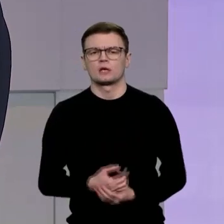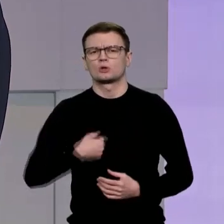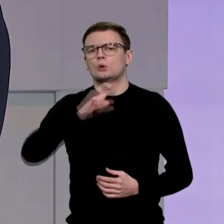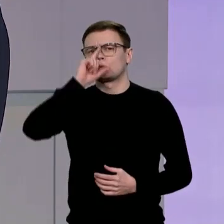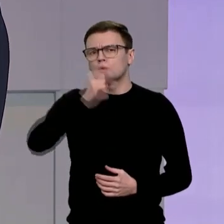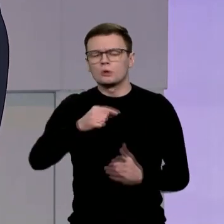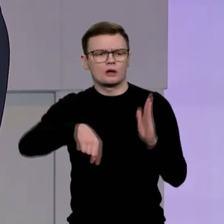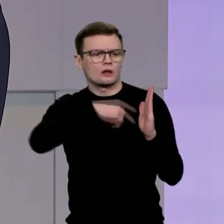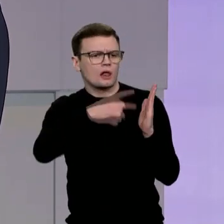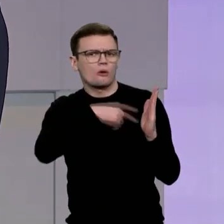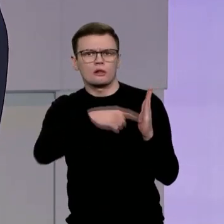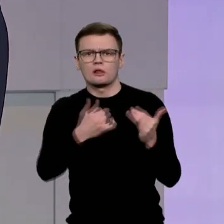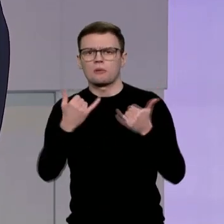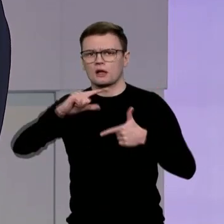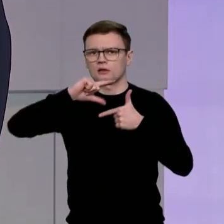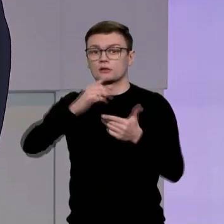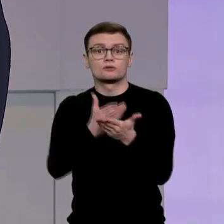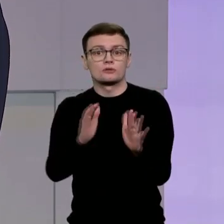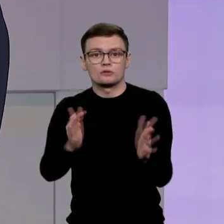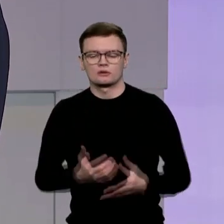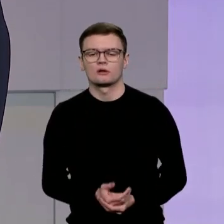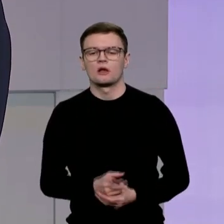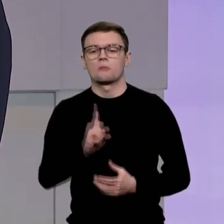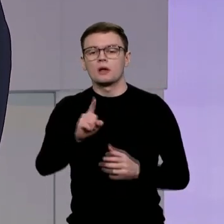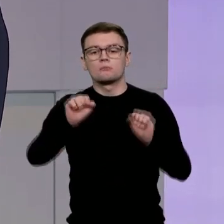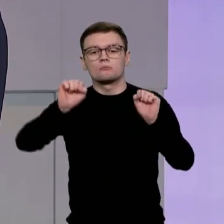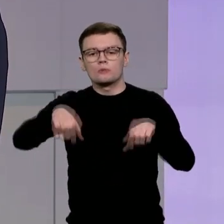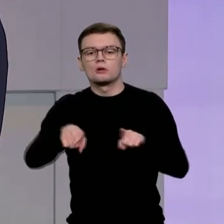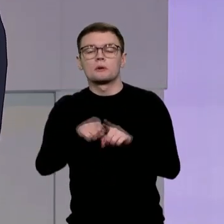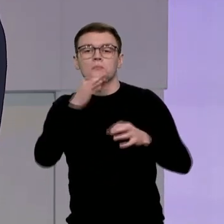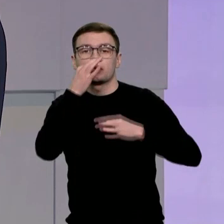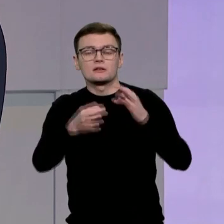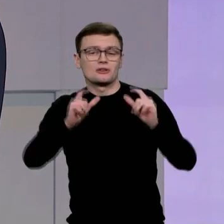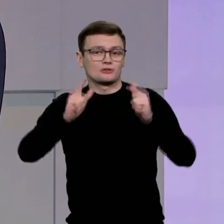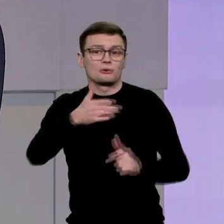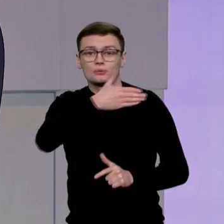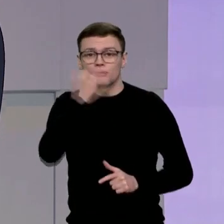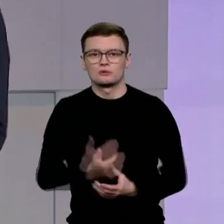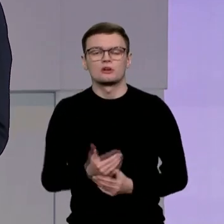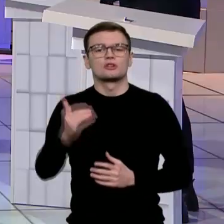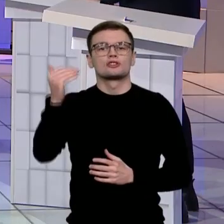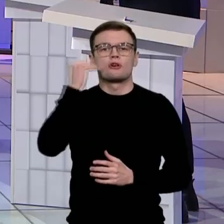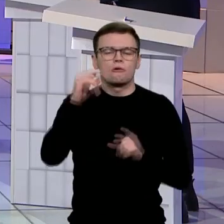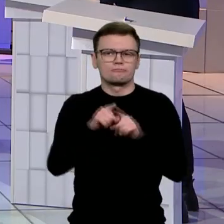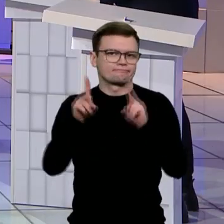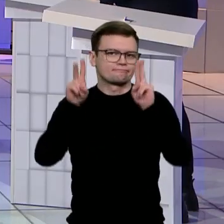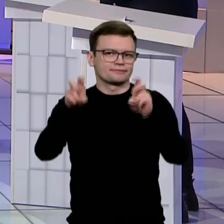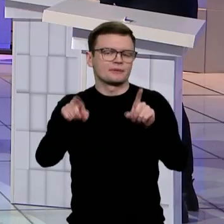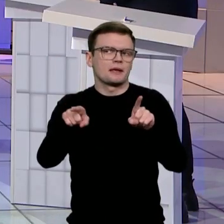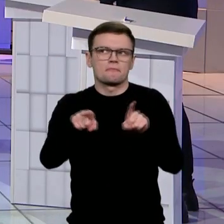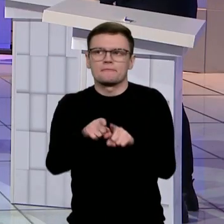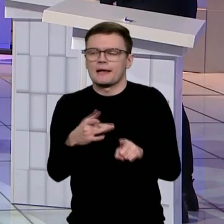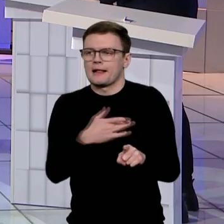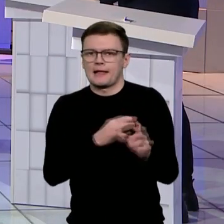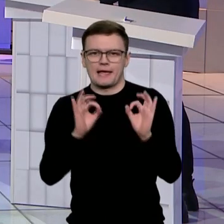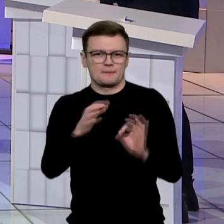skamba iš LRT studijos, bet iš kitos pusės yra puikiai galimybė pasakyti, kad taip nėra. Kad Šiauliai yra traktuojami ne visiškai galbūt